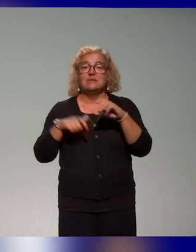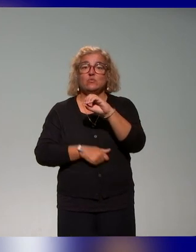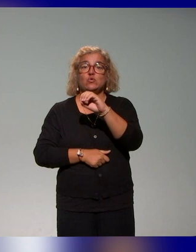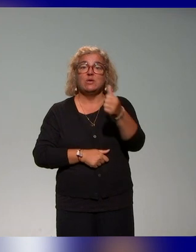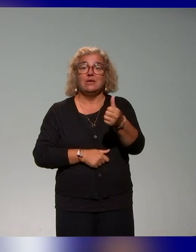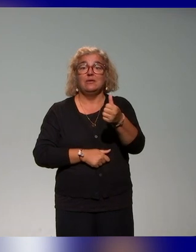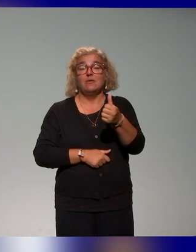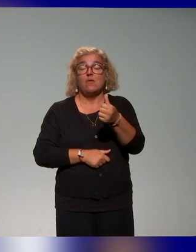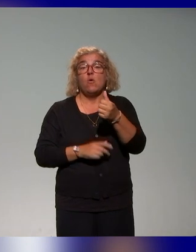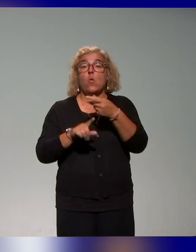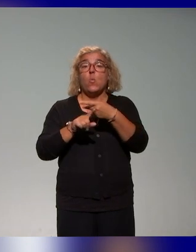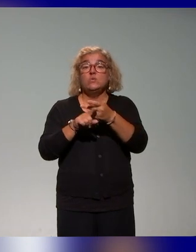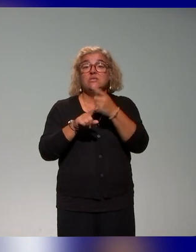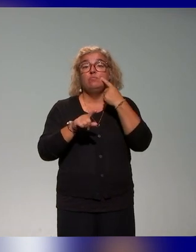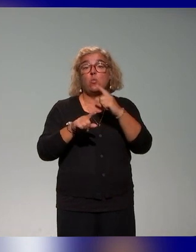pour l'inclusion avec Moodle.